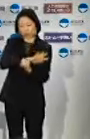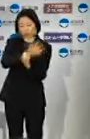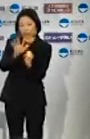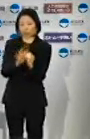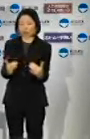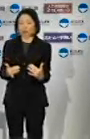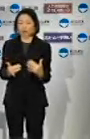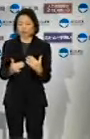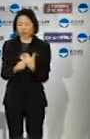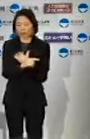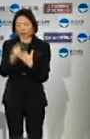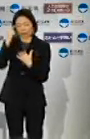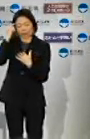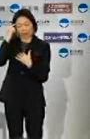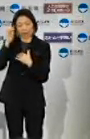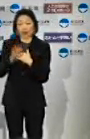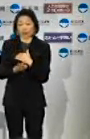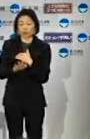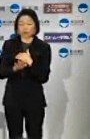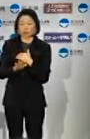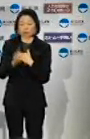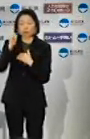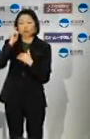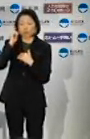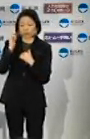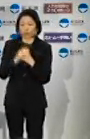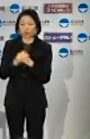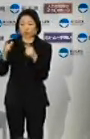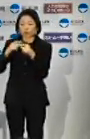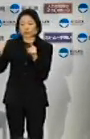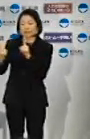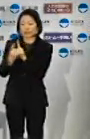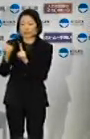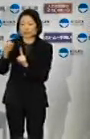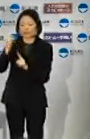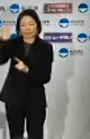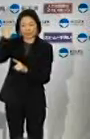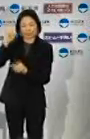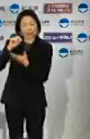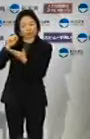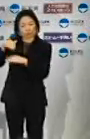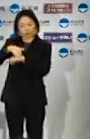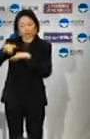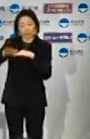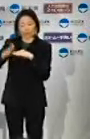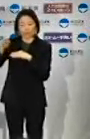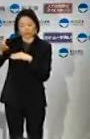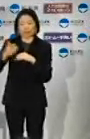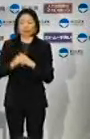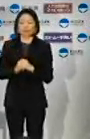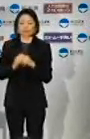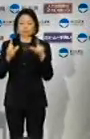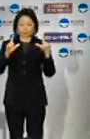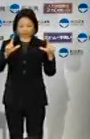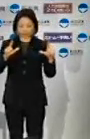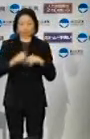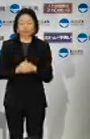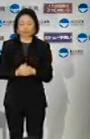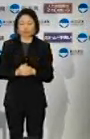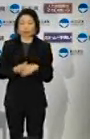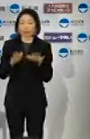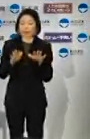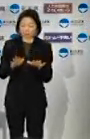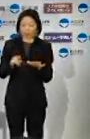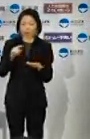か国に何か意見ですとか、まあ、ご要望など今後されていくお考えはありますでしょうか。 現時点で今何もそこ